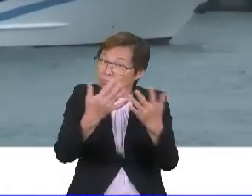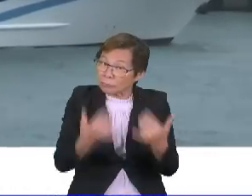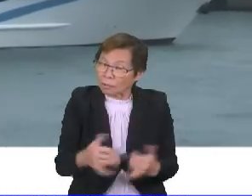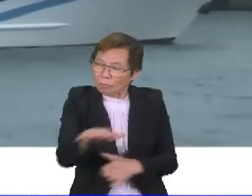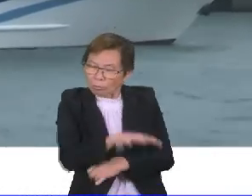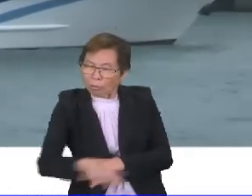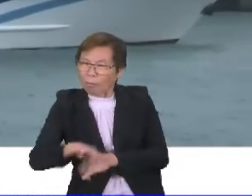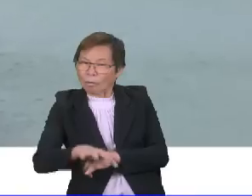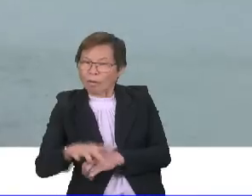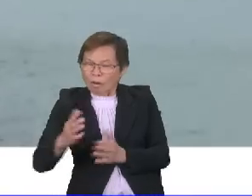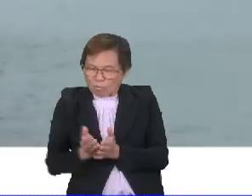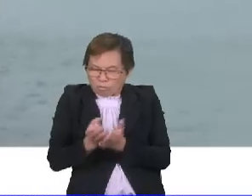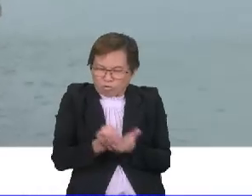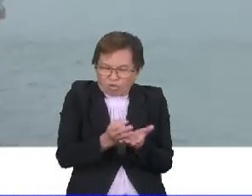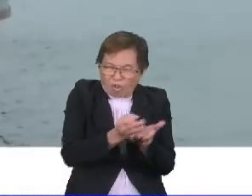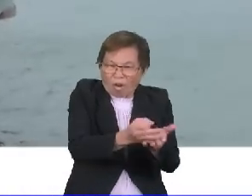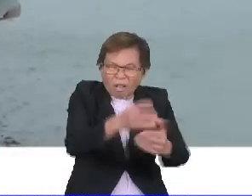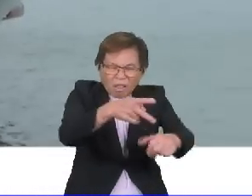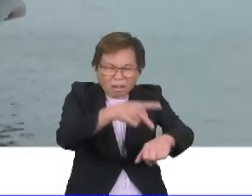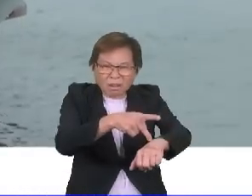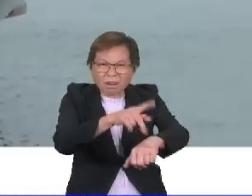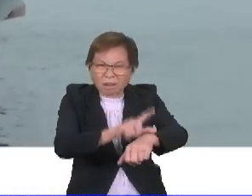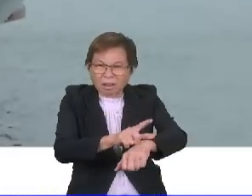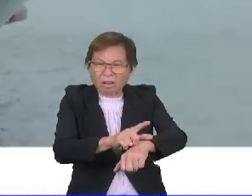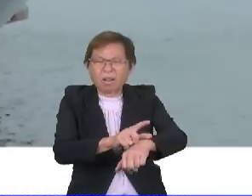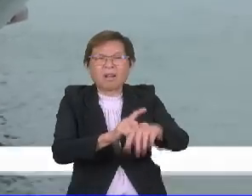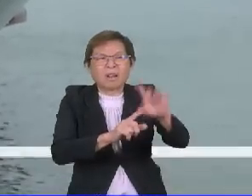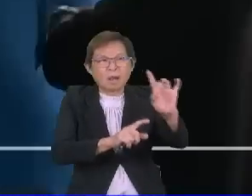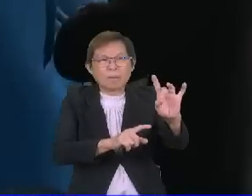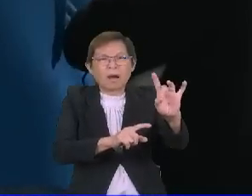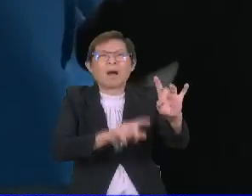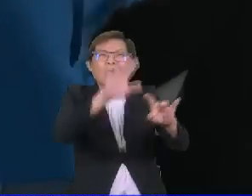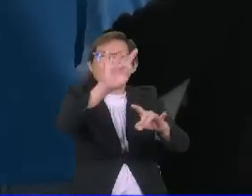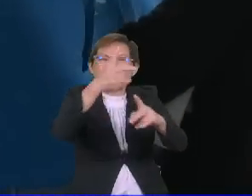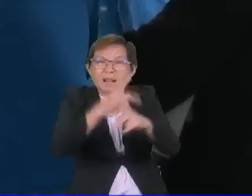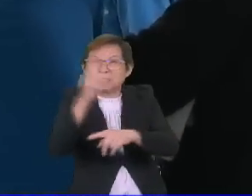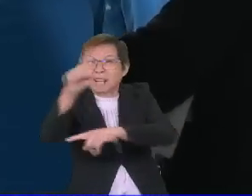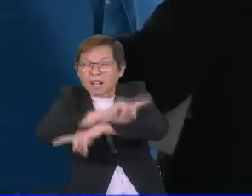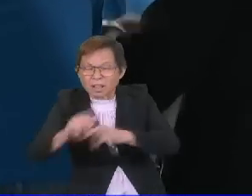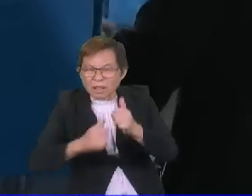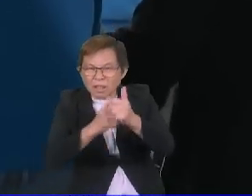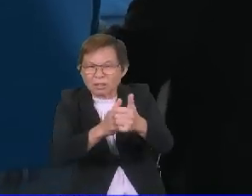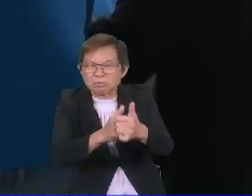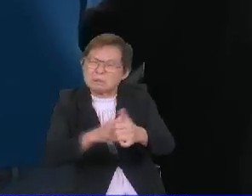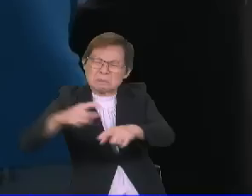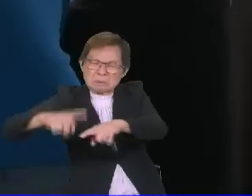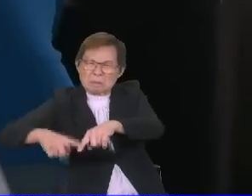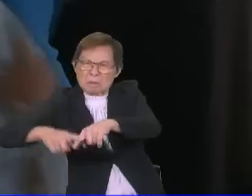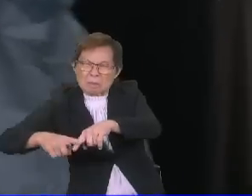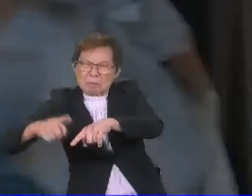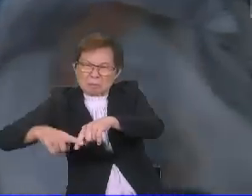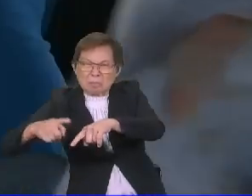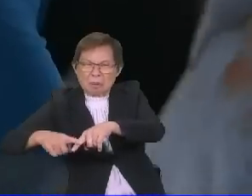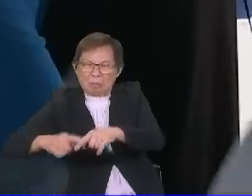purate pergerakan Ferry kelangkawi adalah antara 4 hingga 8 kali sehari mengikut kepada keadaan alur